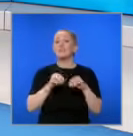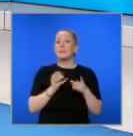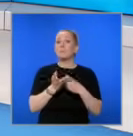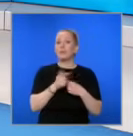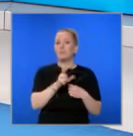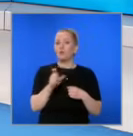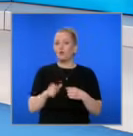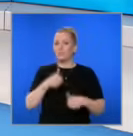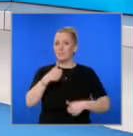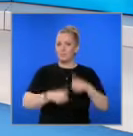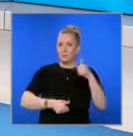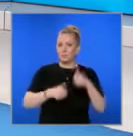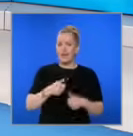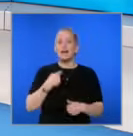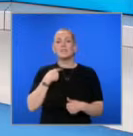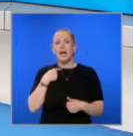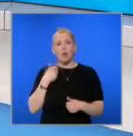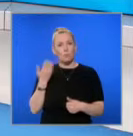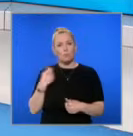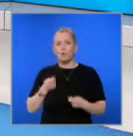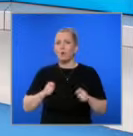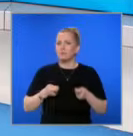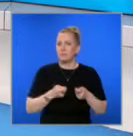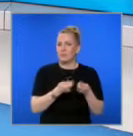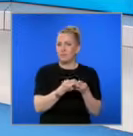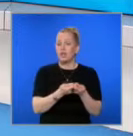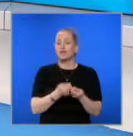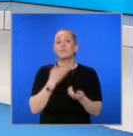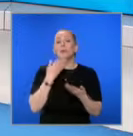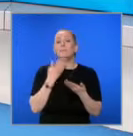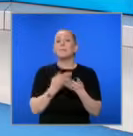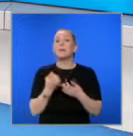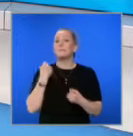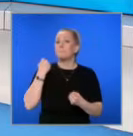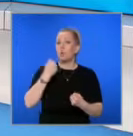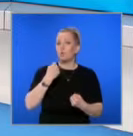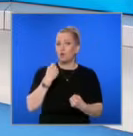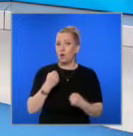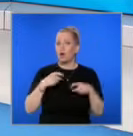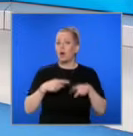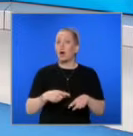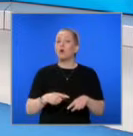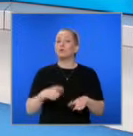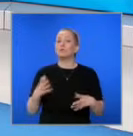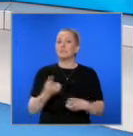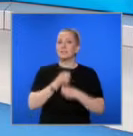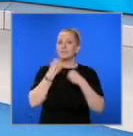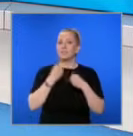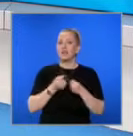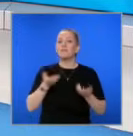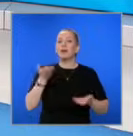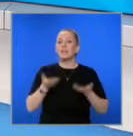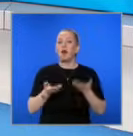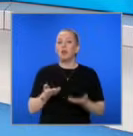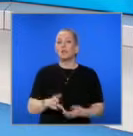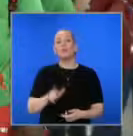турнира Странджа му е подействала стимулиращо. Това призна самият боксьор, който спечели виза за Париж в категория до 71 кг от олимпийската